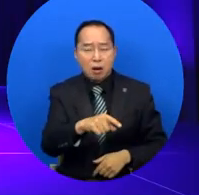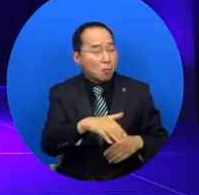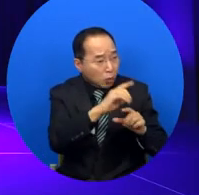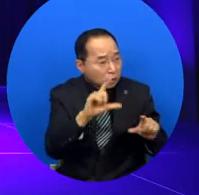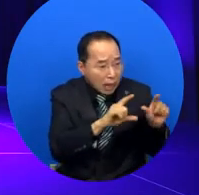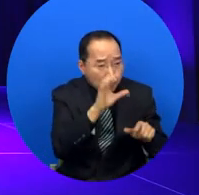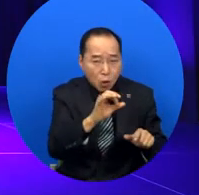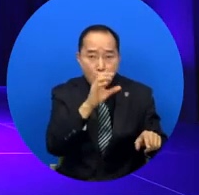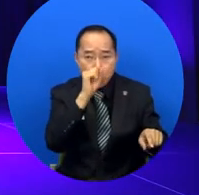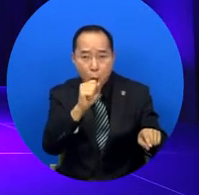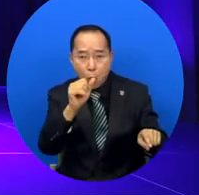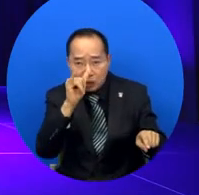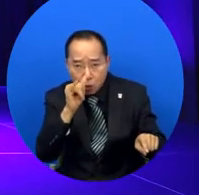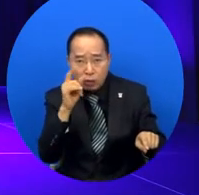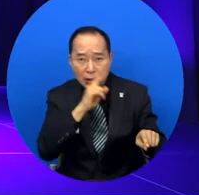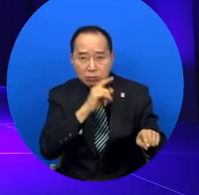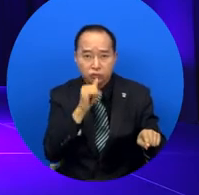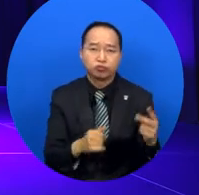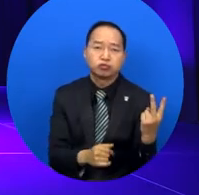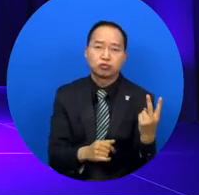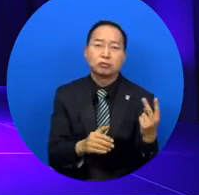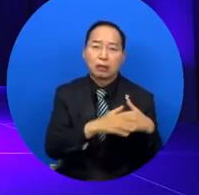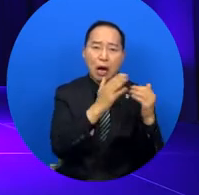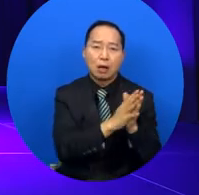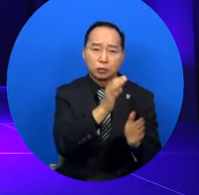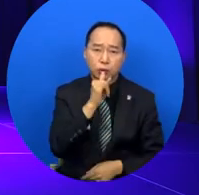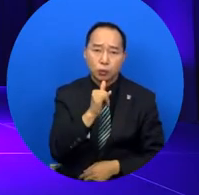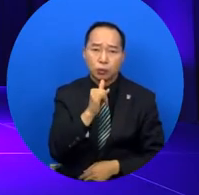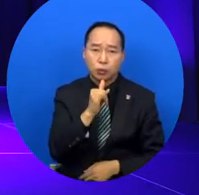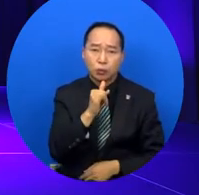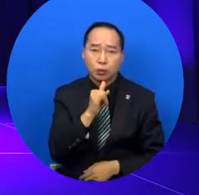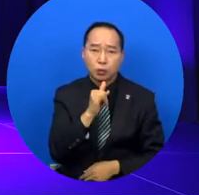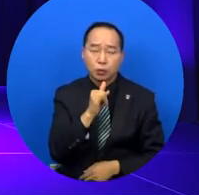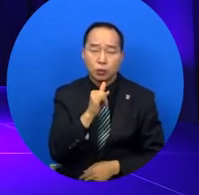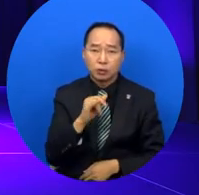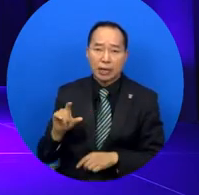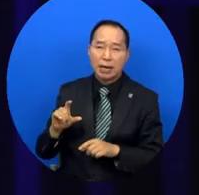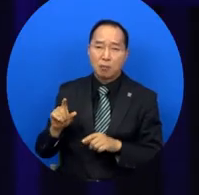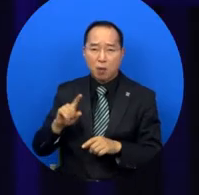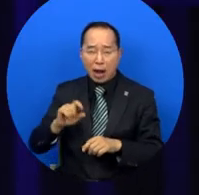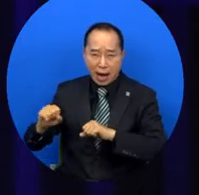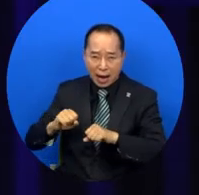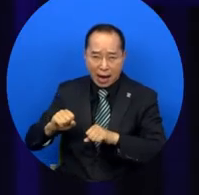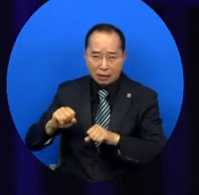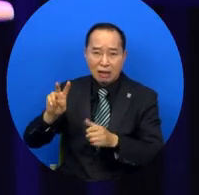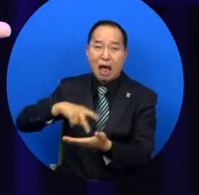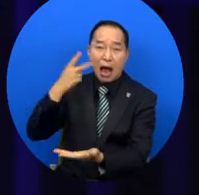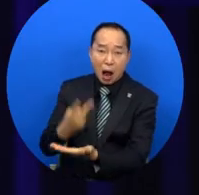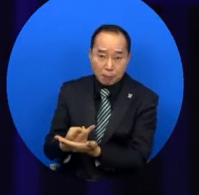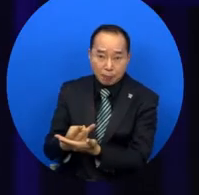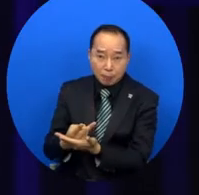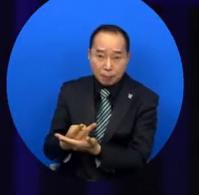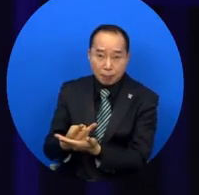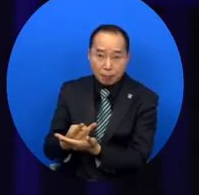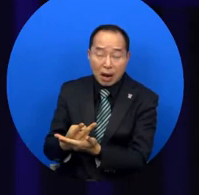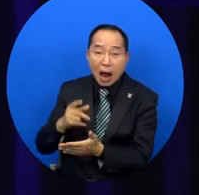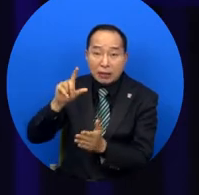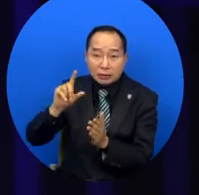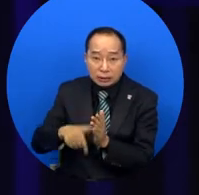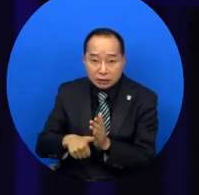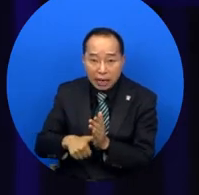양면이 다 있어요. 모든 삶에. 그러니까 내가 넘어졌잖아. 그러면은 이씨 나 생 망했다 이렇게 하지